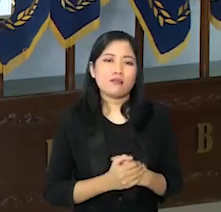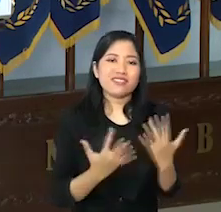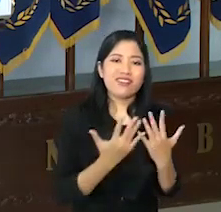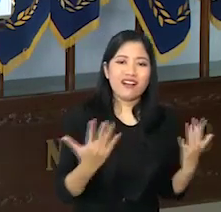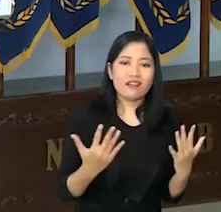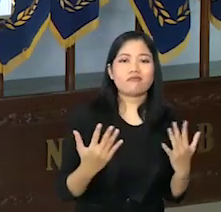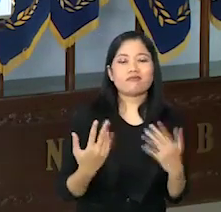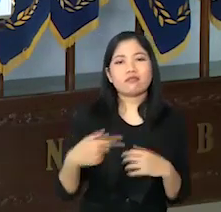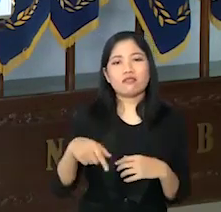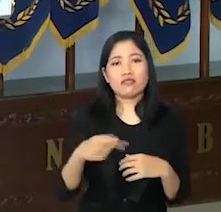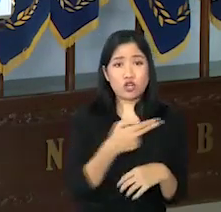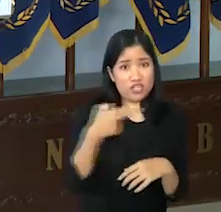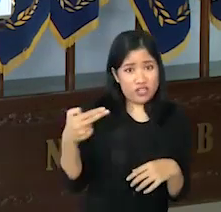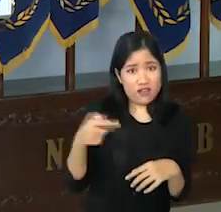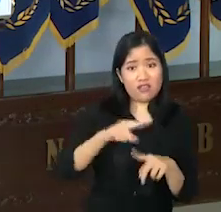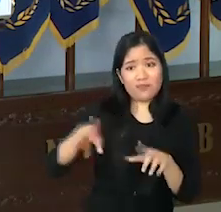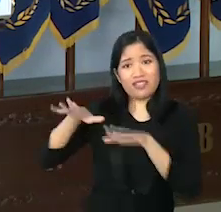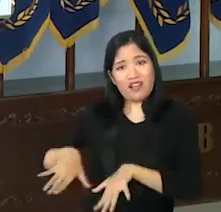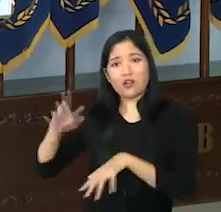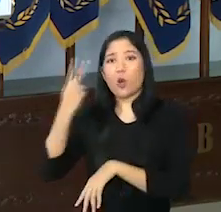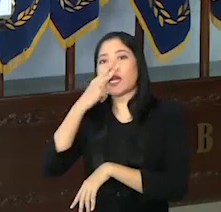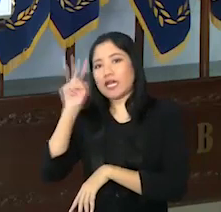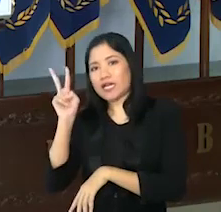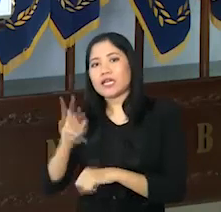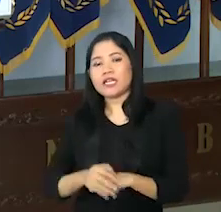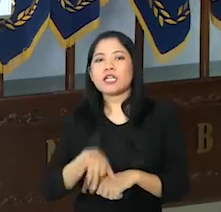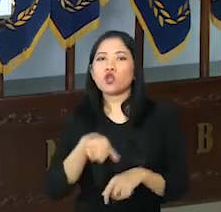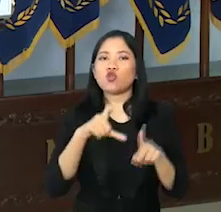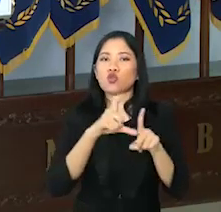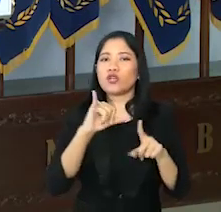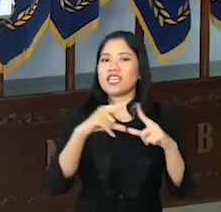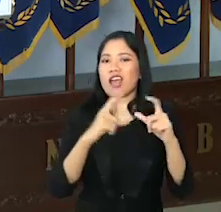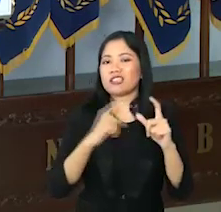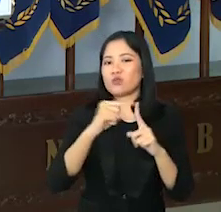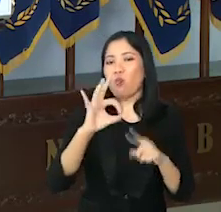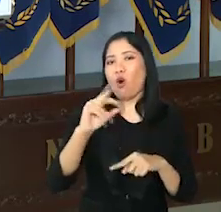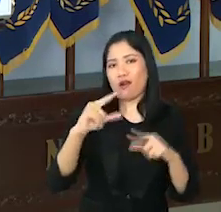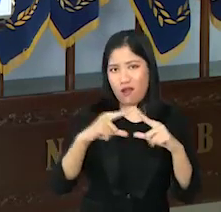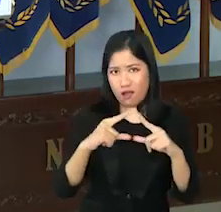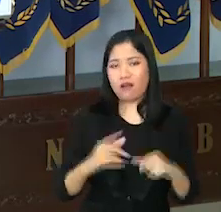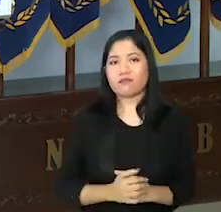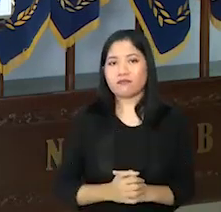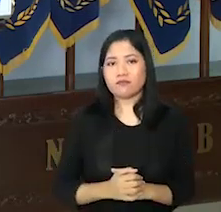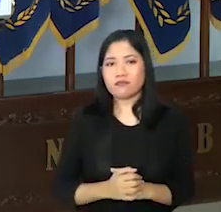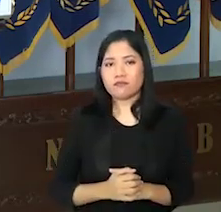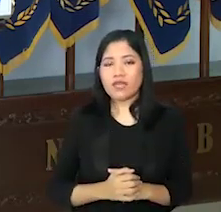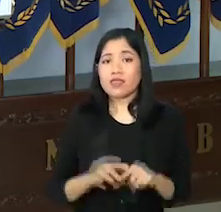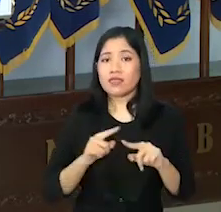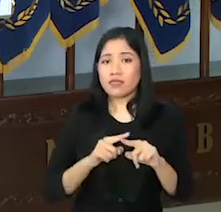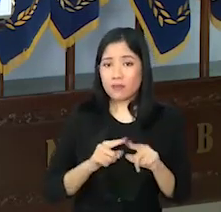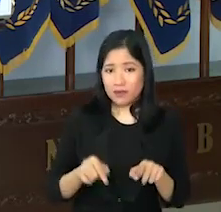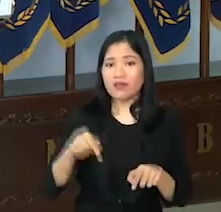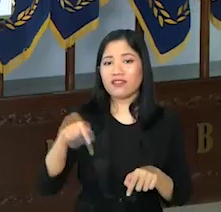ataupun warga negara Indonesia yang berada di luar negeri namun sekali lagi ujung